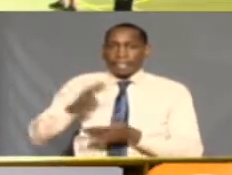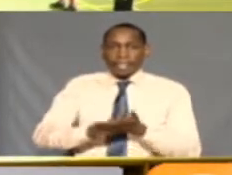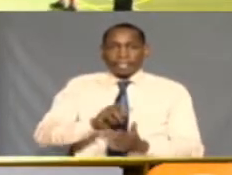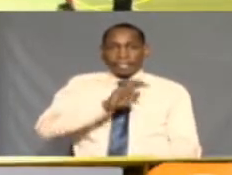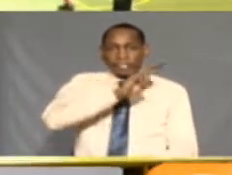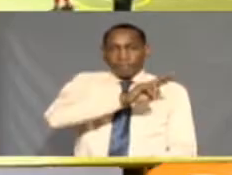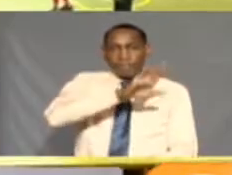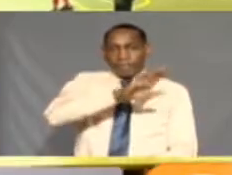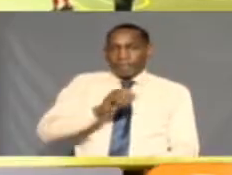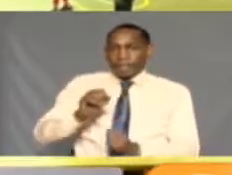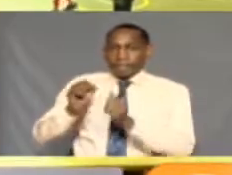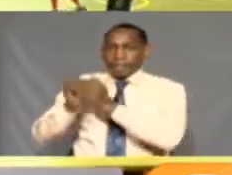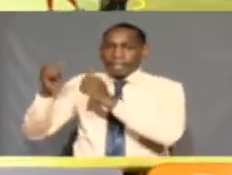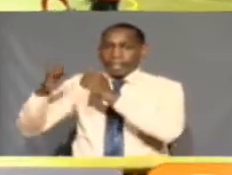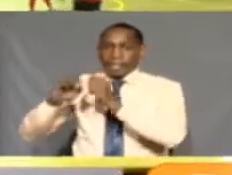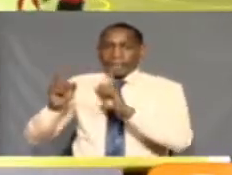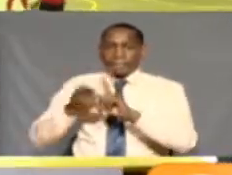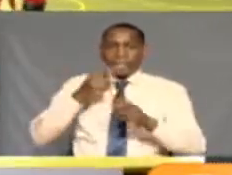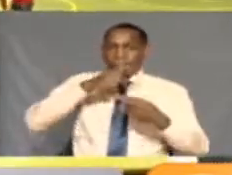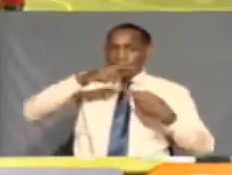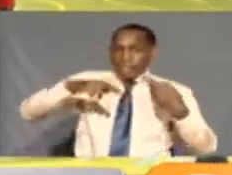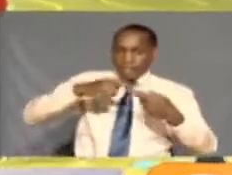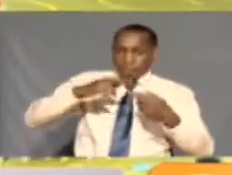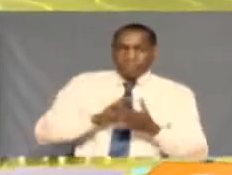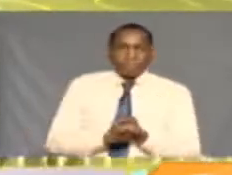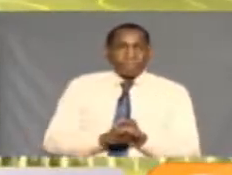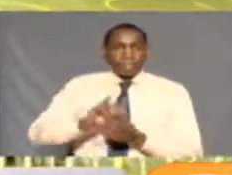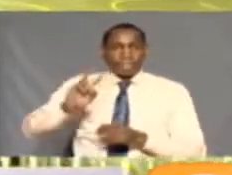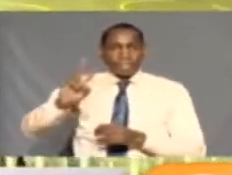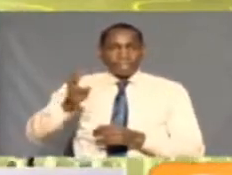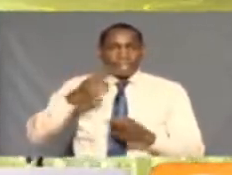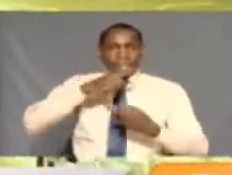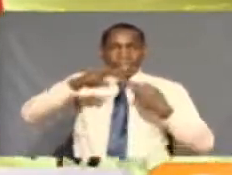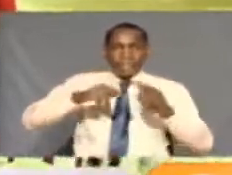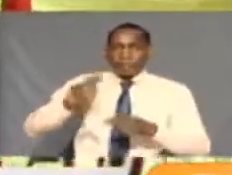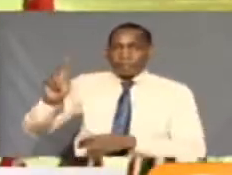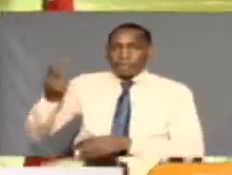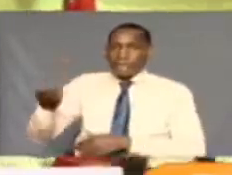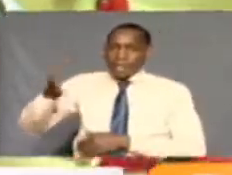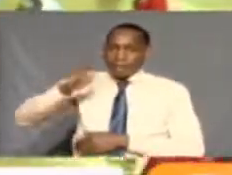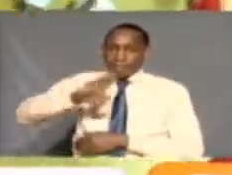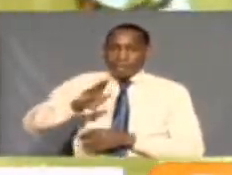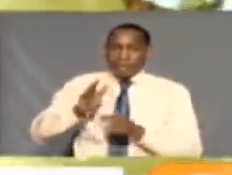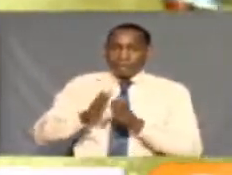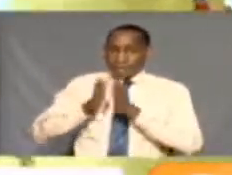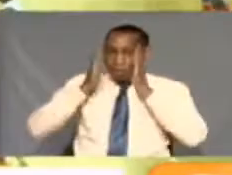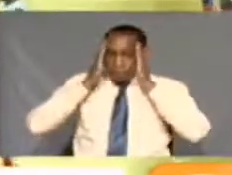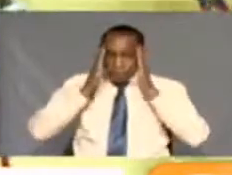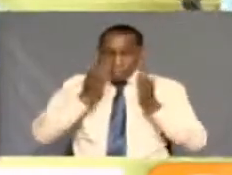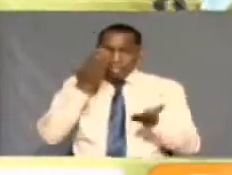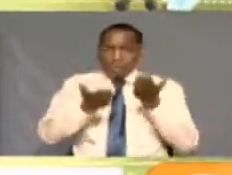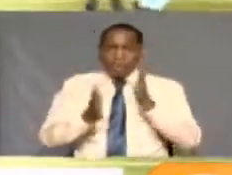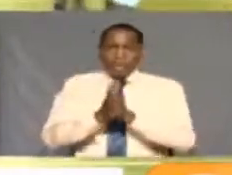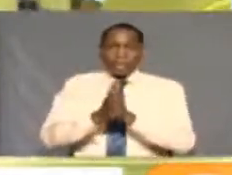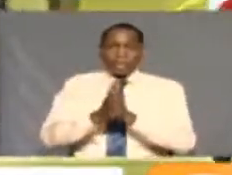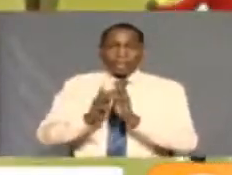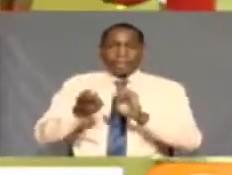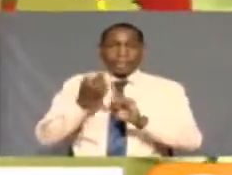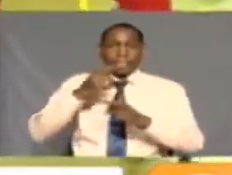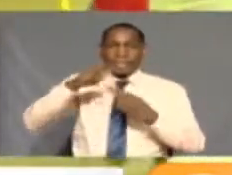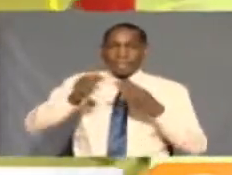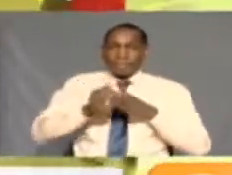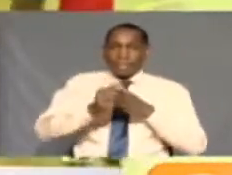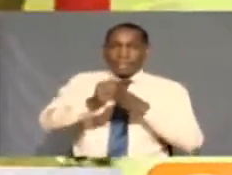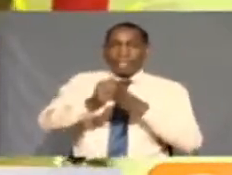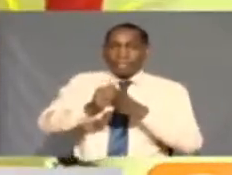alama 25-19 katika seti ya kwanza. Katika seti ya pili Kenya ilirejea ikiwa na umakinifu ikilinganishwa na seti ya kwanza na